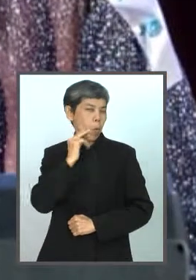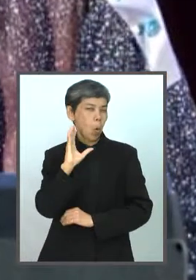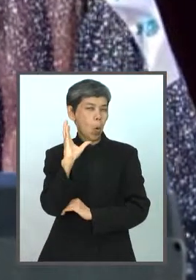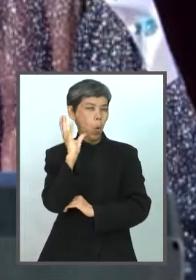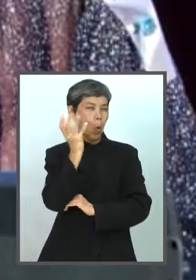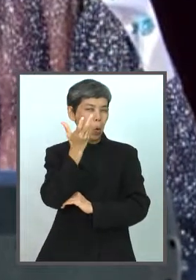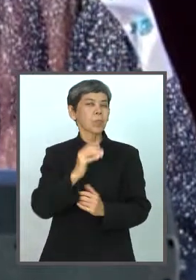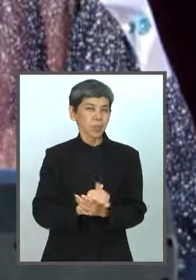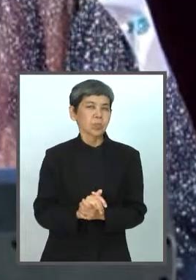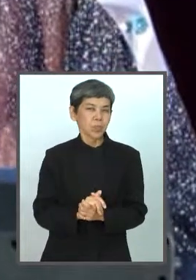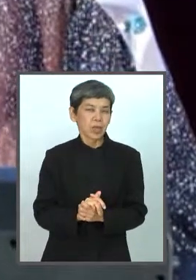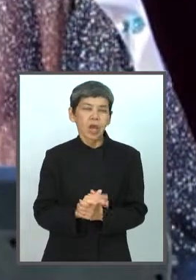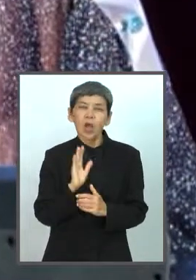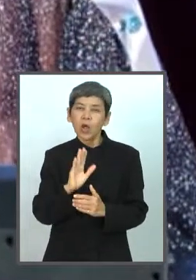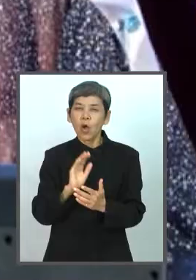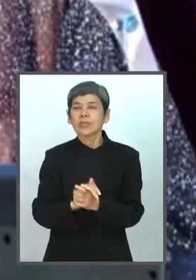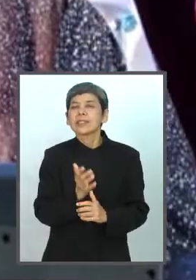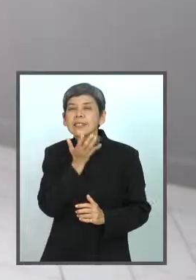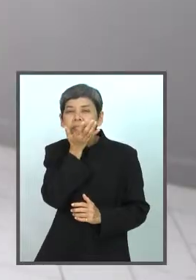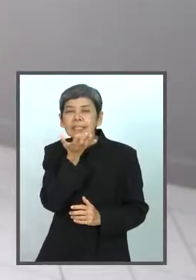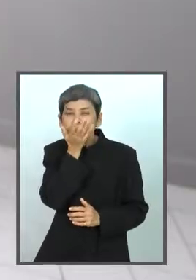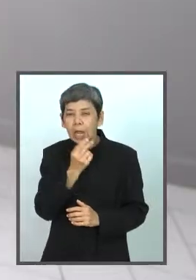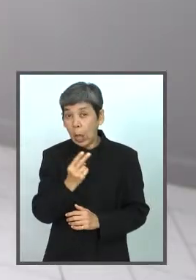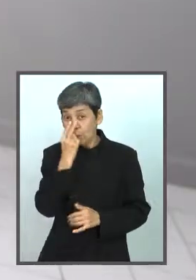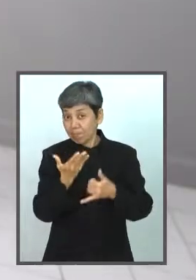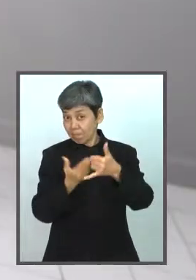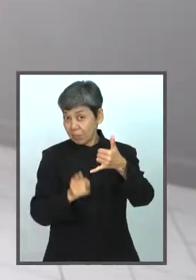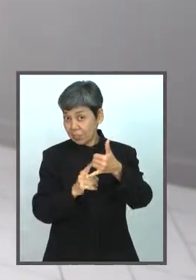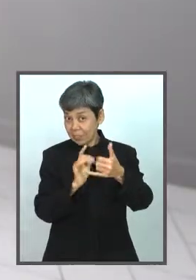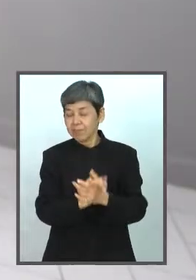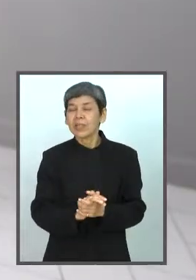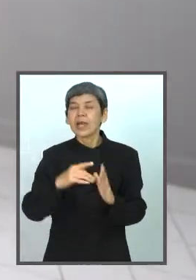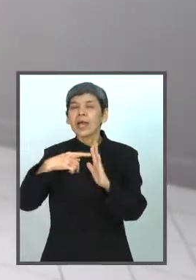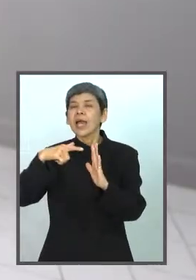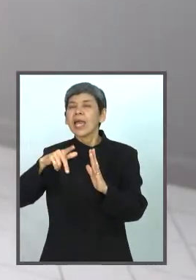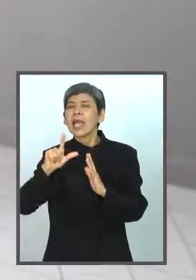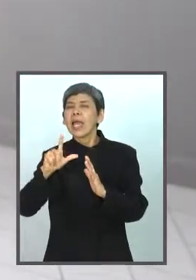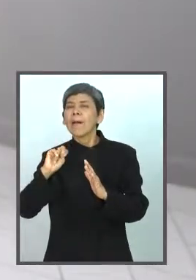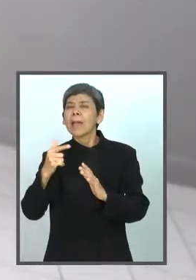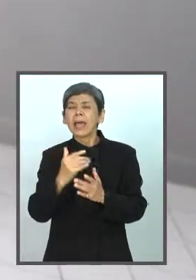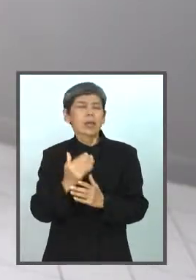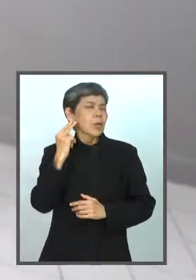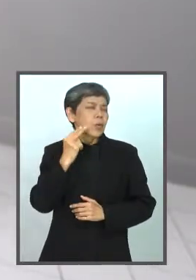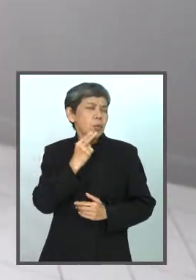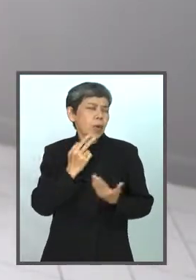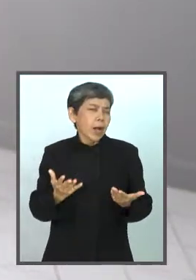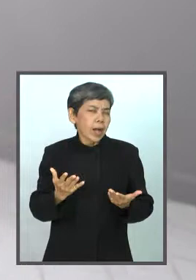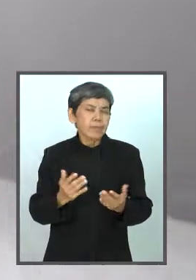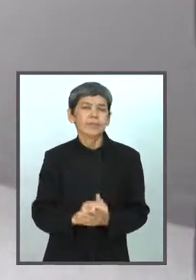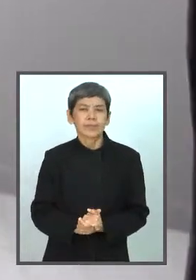กโลกที่กรุงปรากสาธารณรัฐเช็กเรามาดูกันดีกว่าค่ะว่าน้องเพลงนั้นทำไมถึงหูหนวก